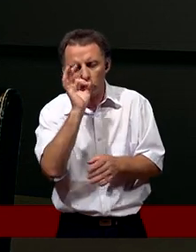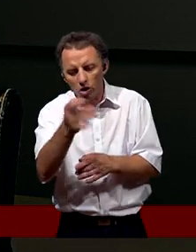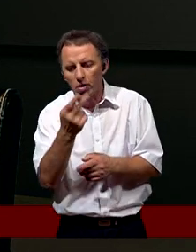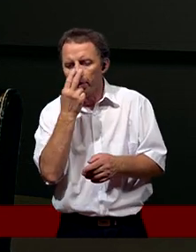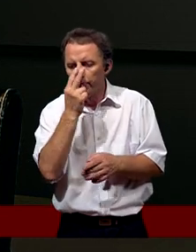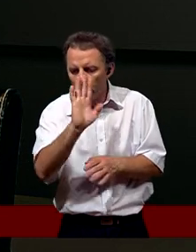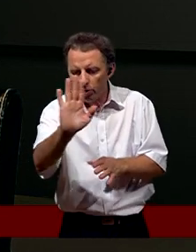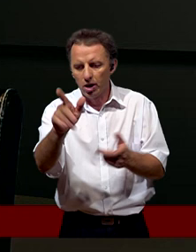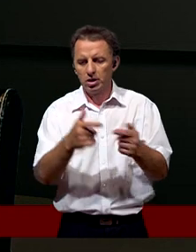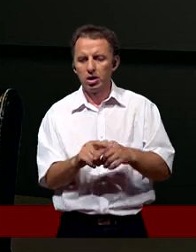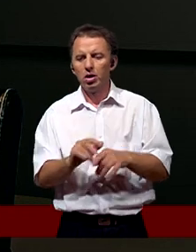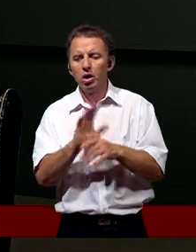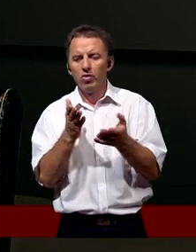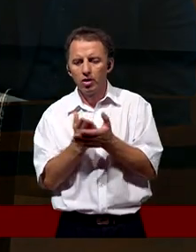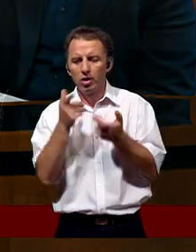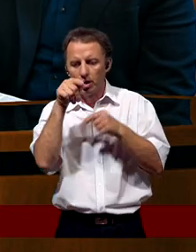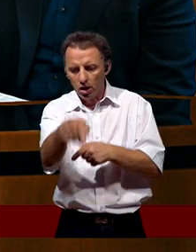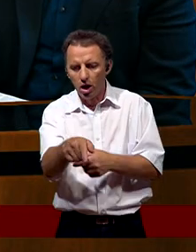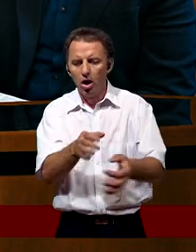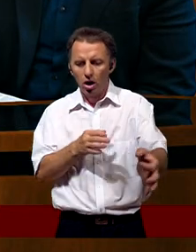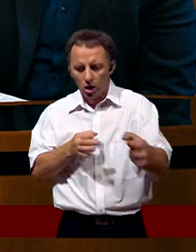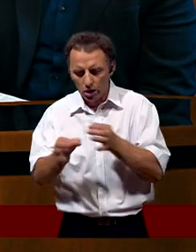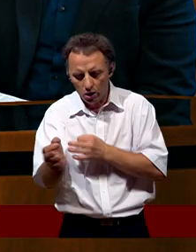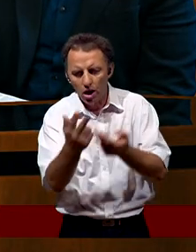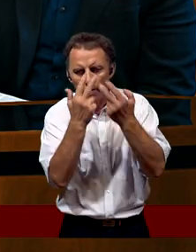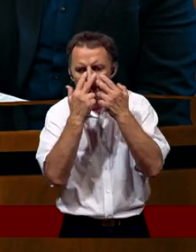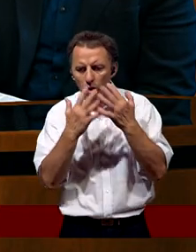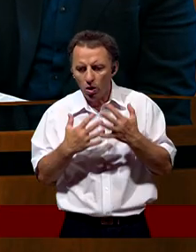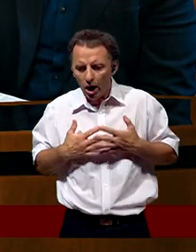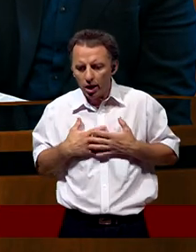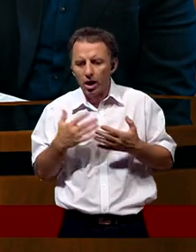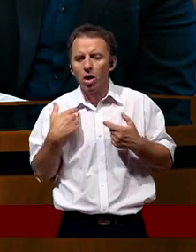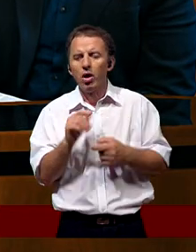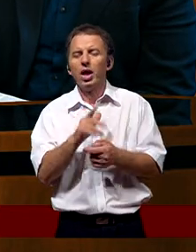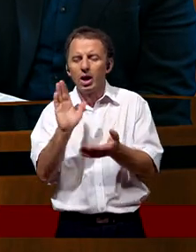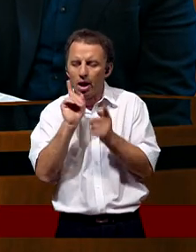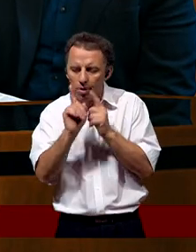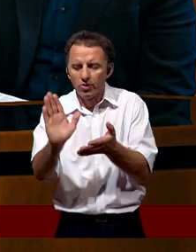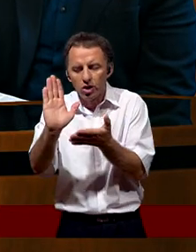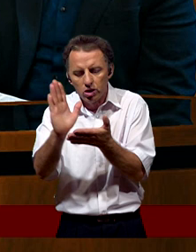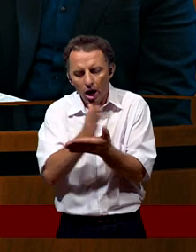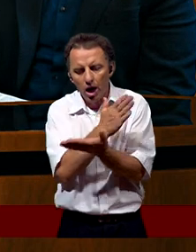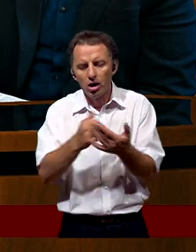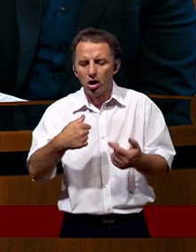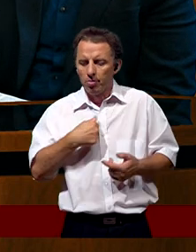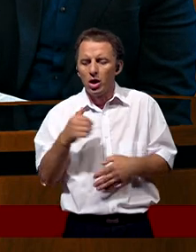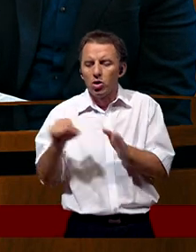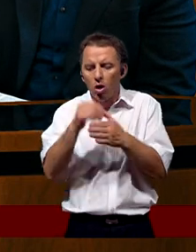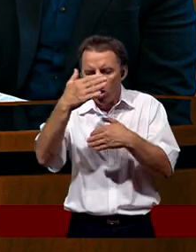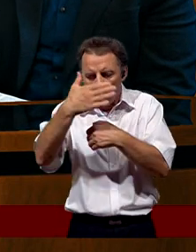do końca go uzdrowię. Mi się wydaje, że właśnie przez tą historię Jezus pokazał, że naprawdę zależy mu do